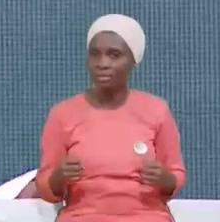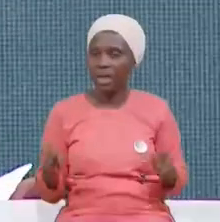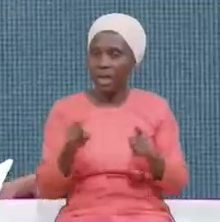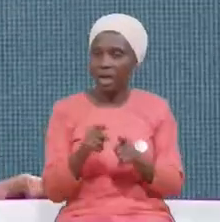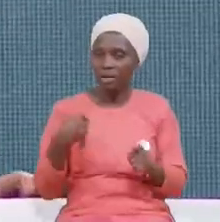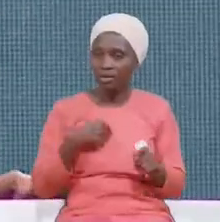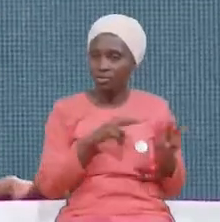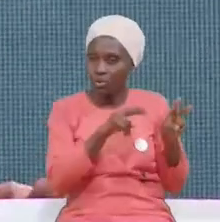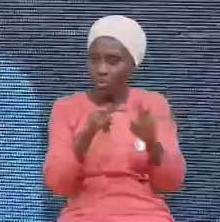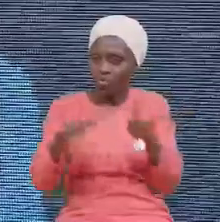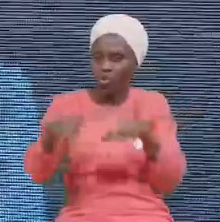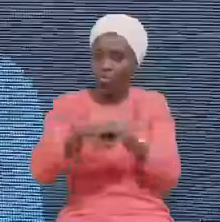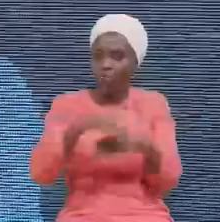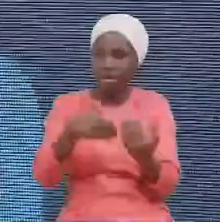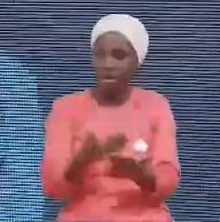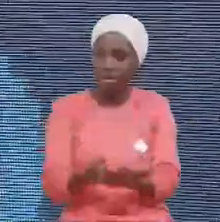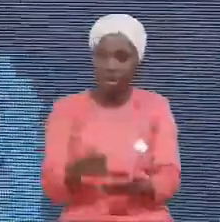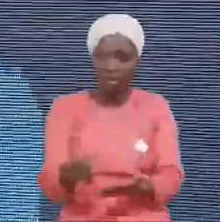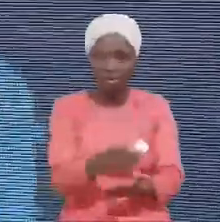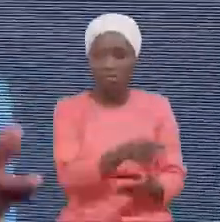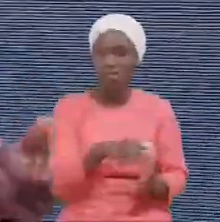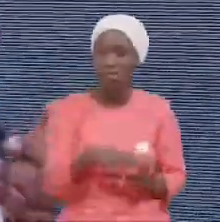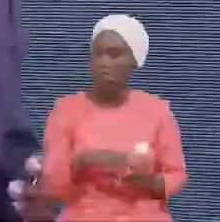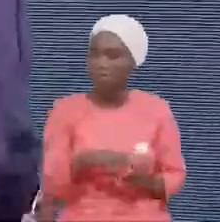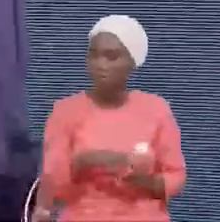Et quand nous veillons sur toutes ces choses,